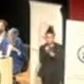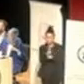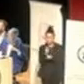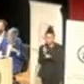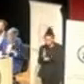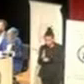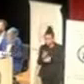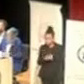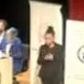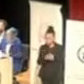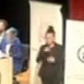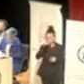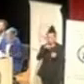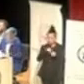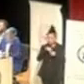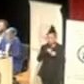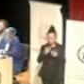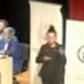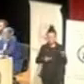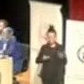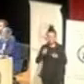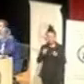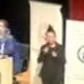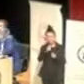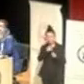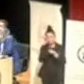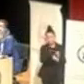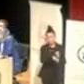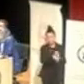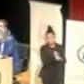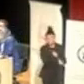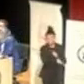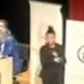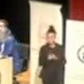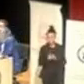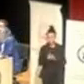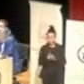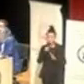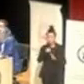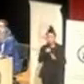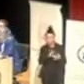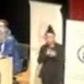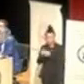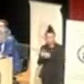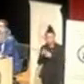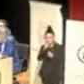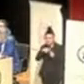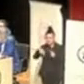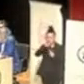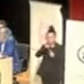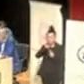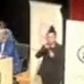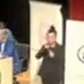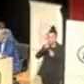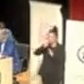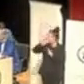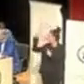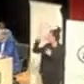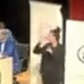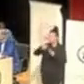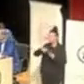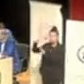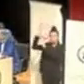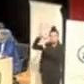Şubesinin içinde hizmet veren bir birim. Bununla ilgili size ekran görüntüleri de